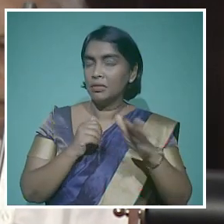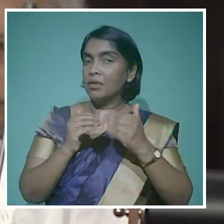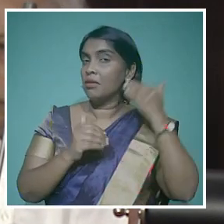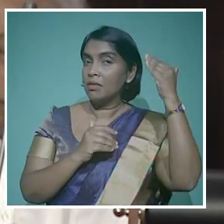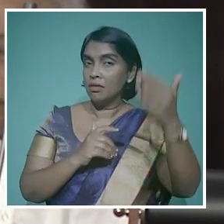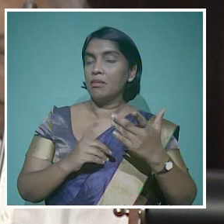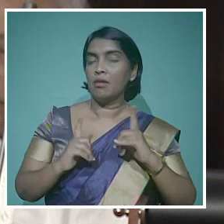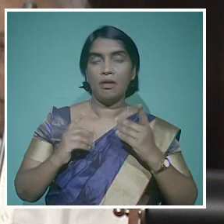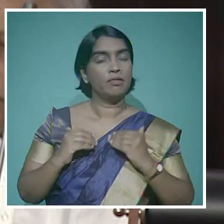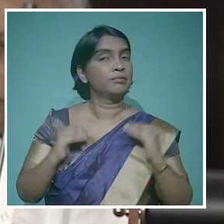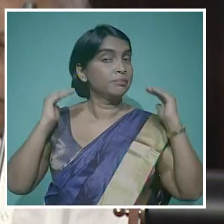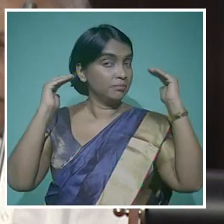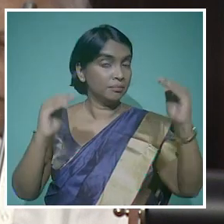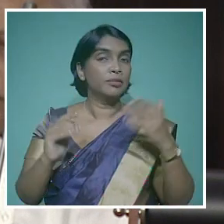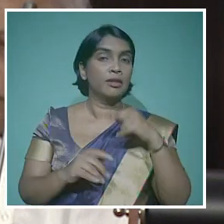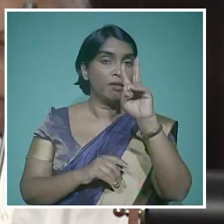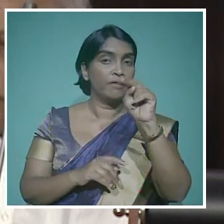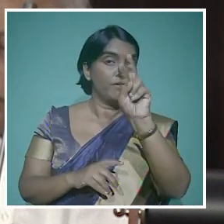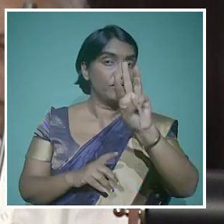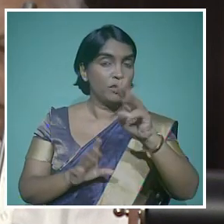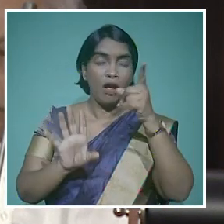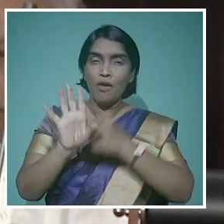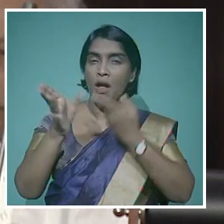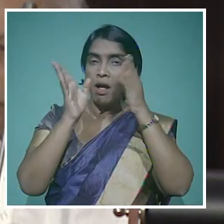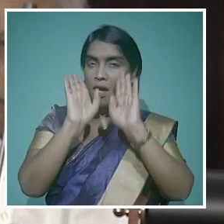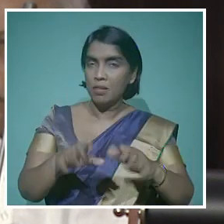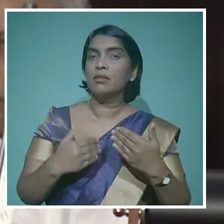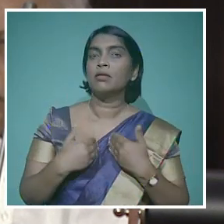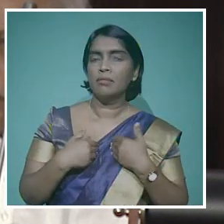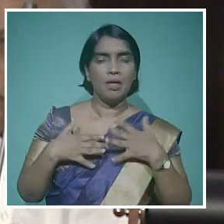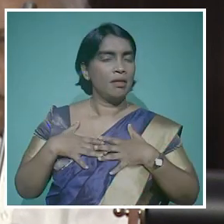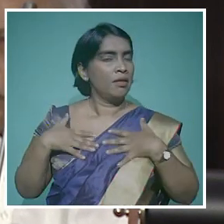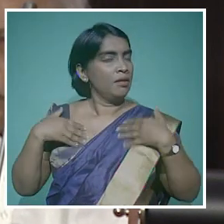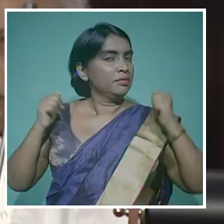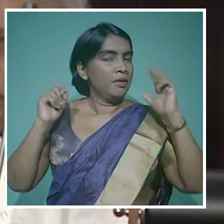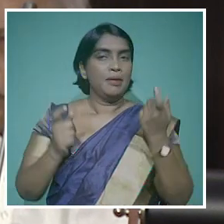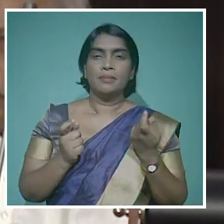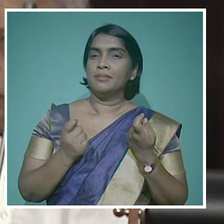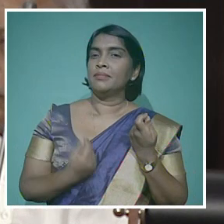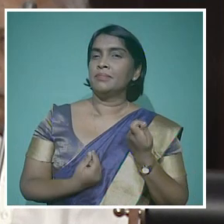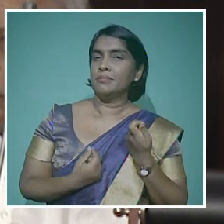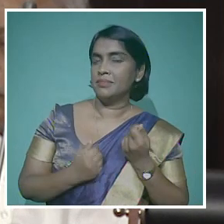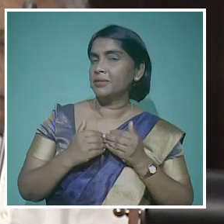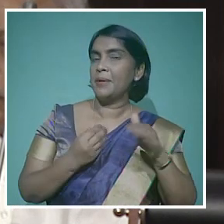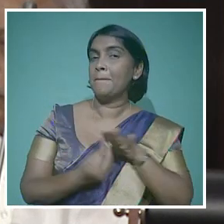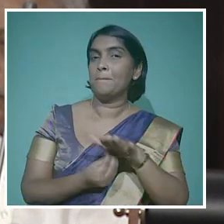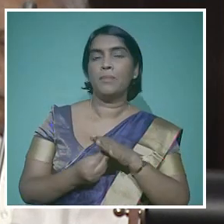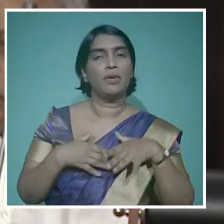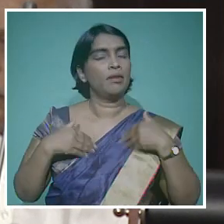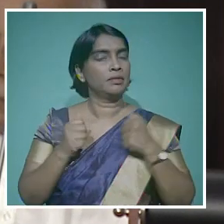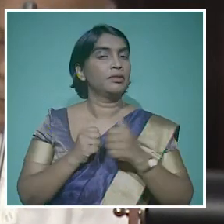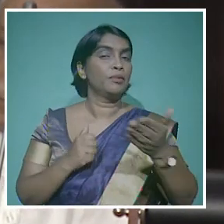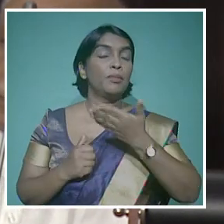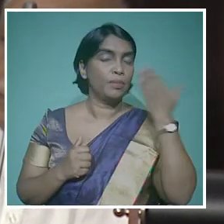අනාගතය ගොඩනංවා ගත්තොත් 2023 අවසානයේ වෙද්දී අපට සැනසෙලිදායක ආර්ථික පරිසරයක භුක්ති විඳීමේ